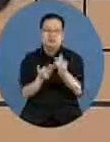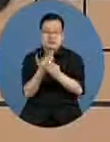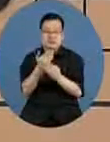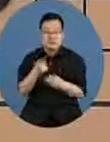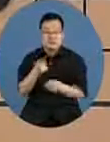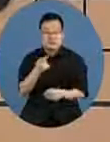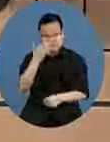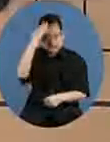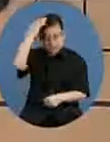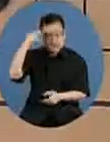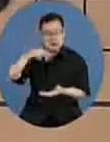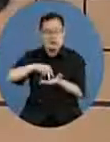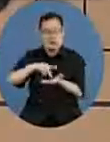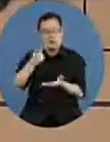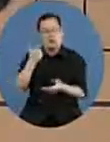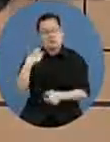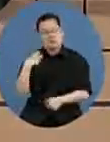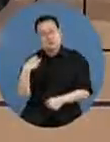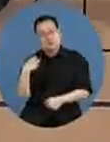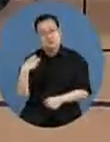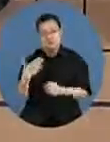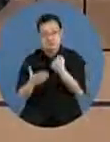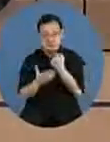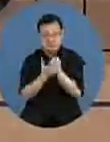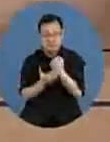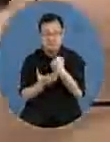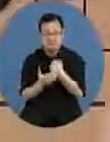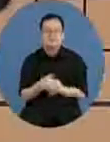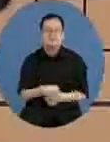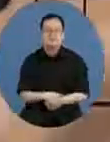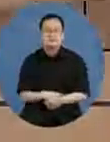훨씬 부담스럽겠죠. 자, 그래서